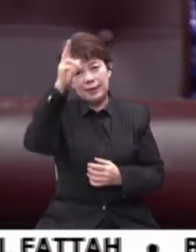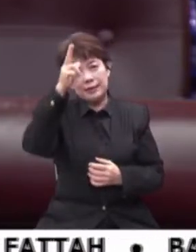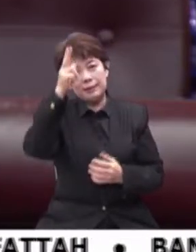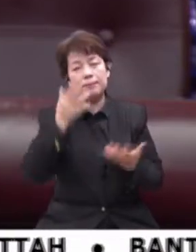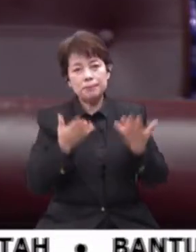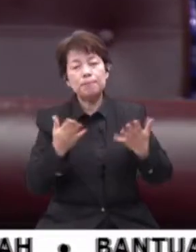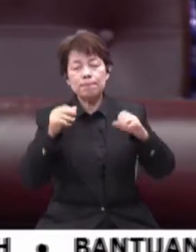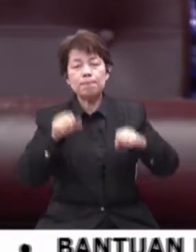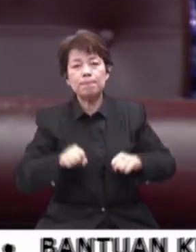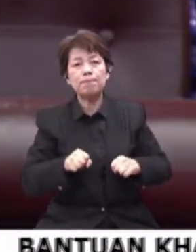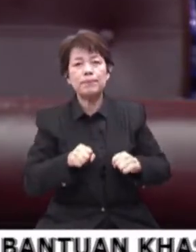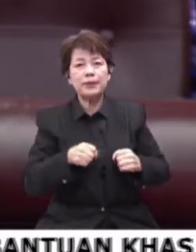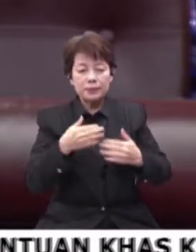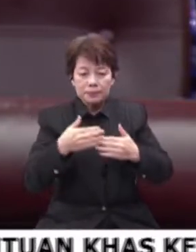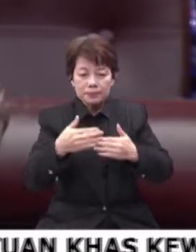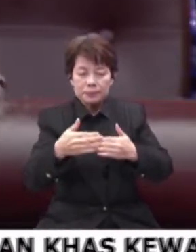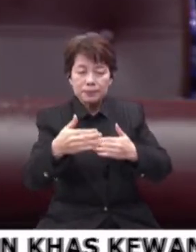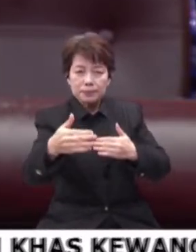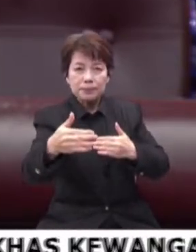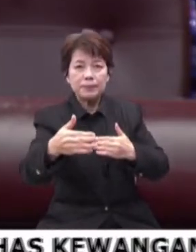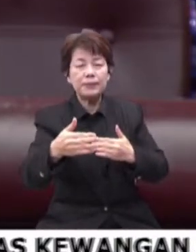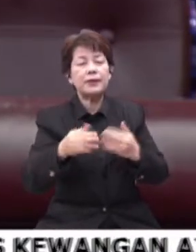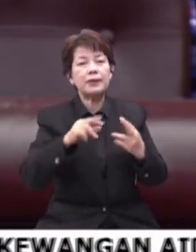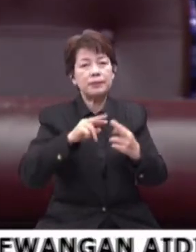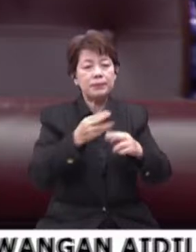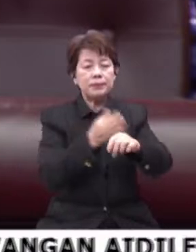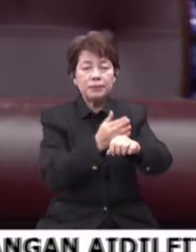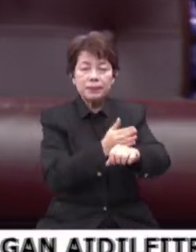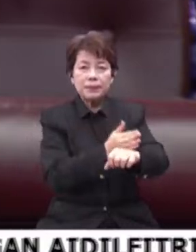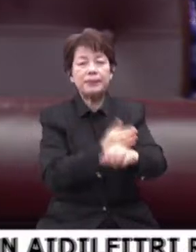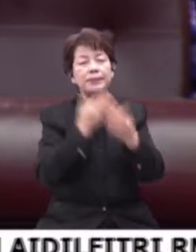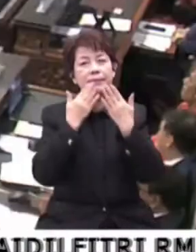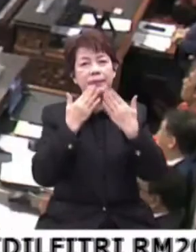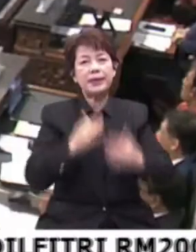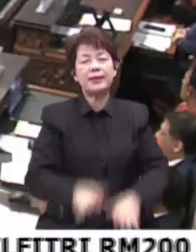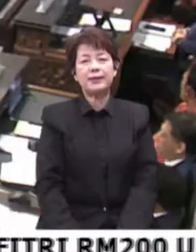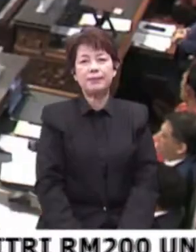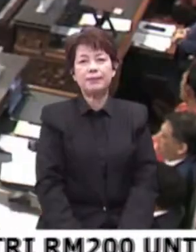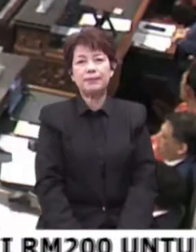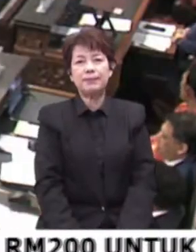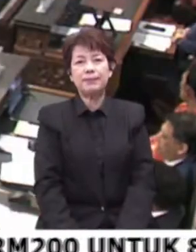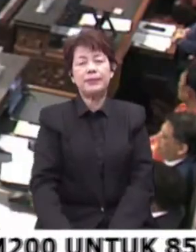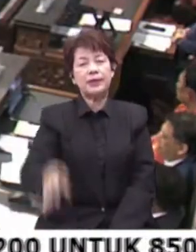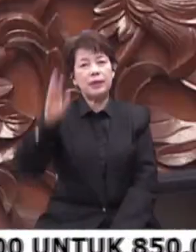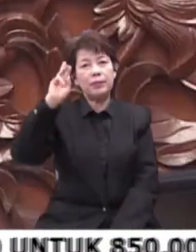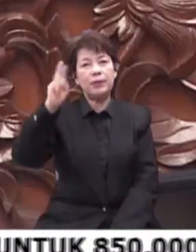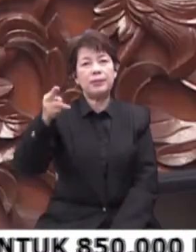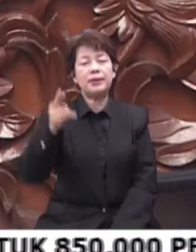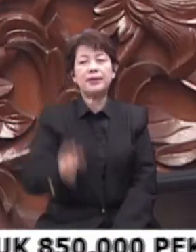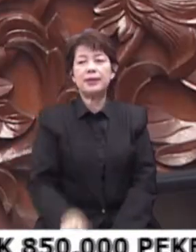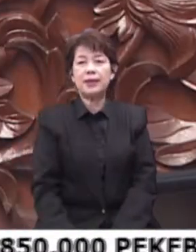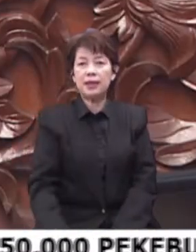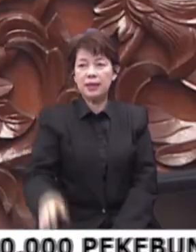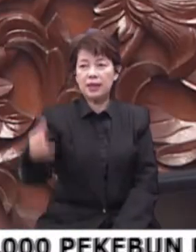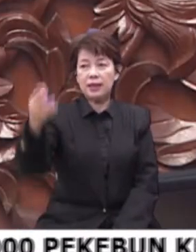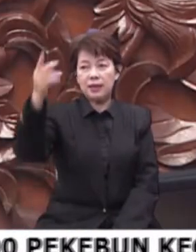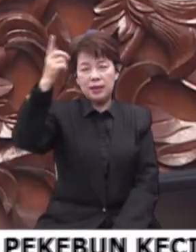dari masa ke masa diperbaiki Terima kasih yang bermanfaat untuk